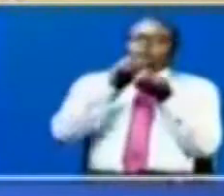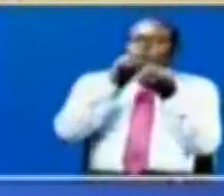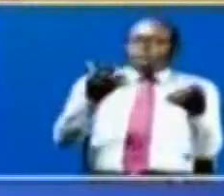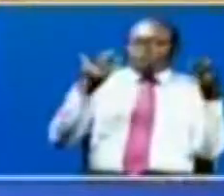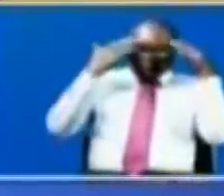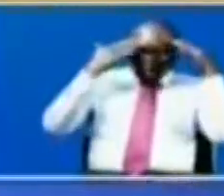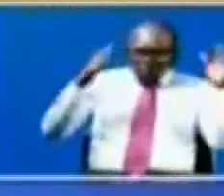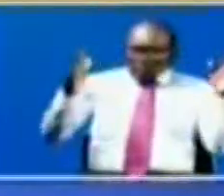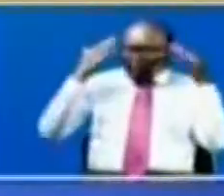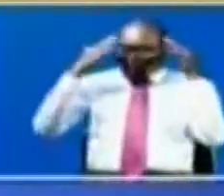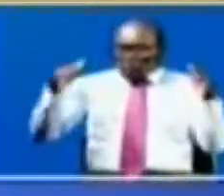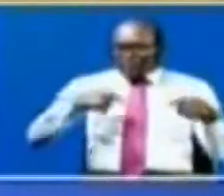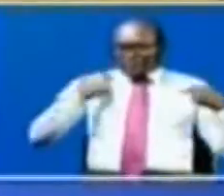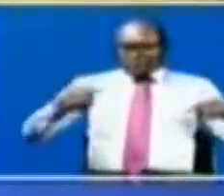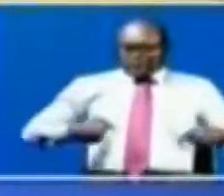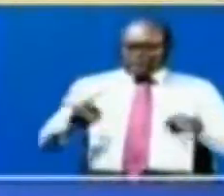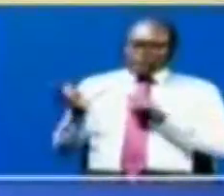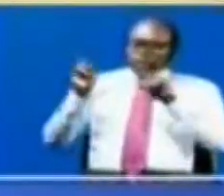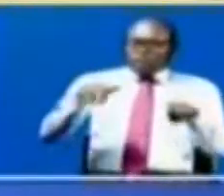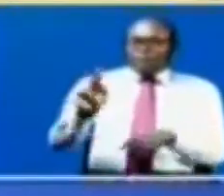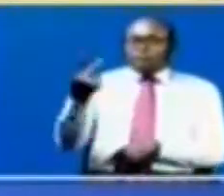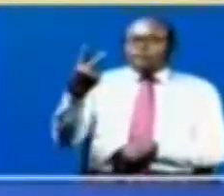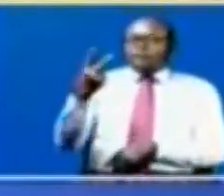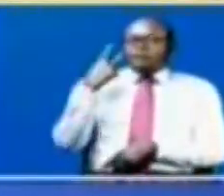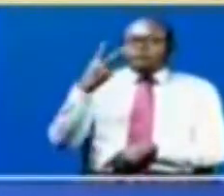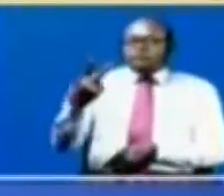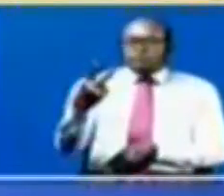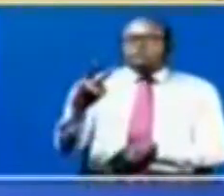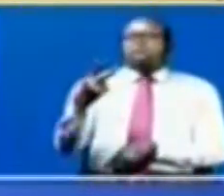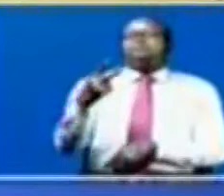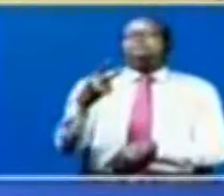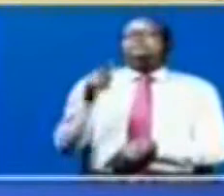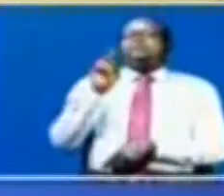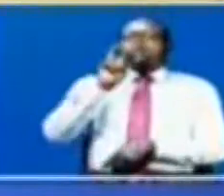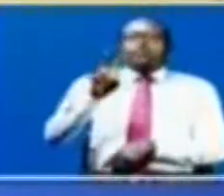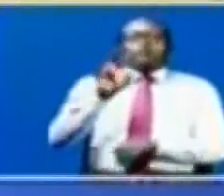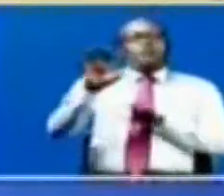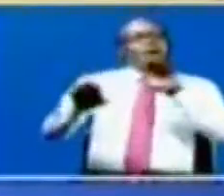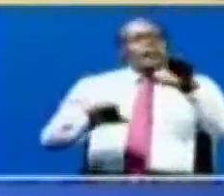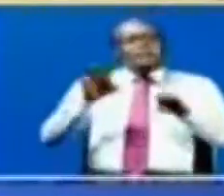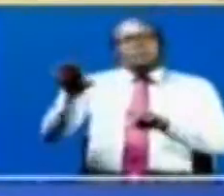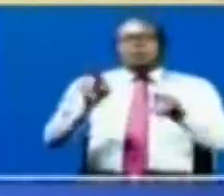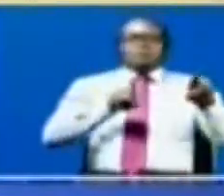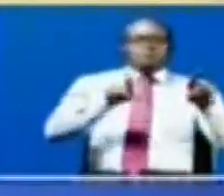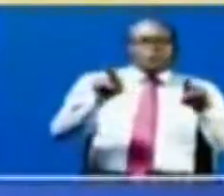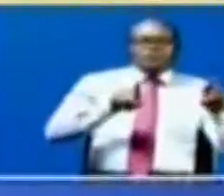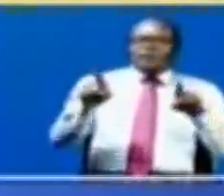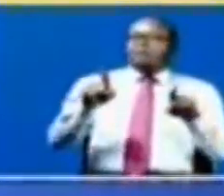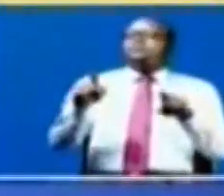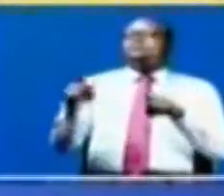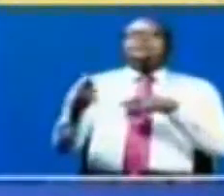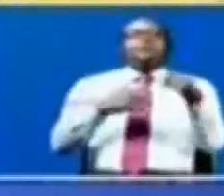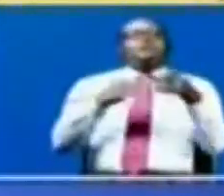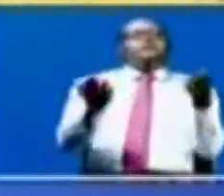waweze kutembelea Kenya, kuangalia wanyama wetu, waangalie zile offerings ambazo tunaweza